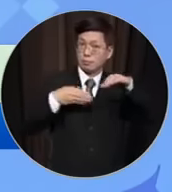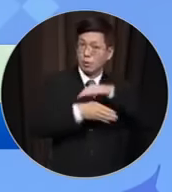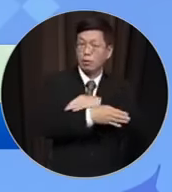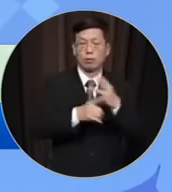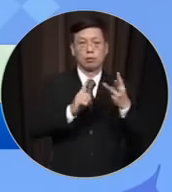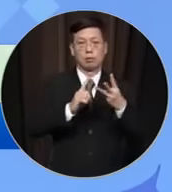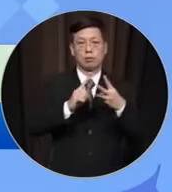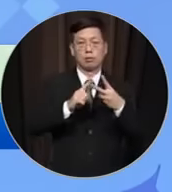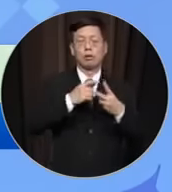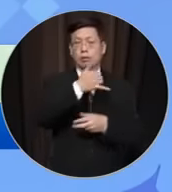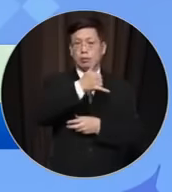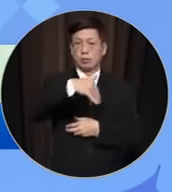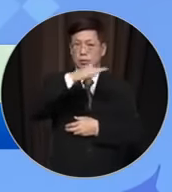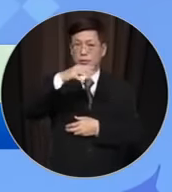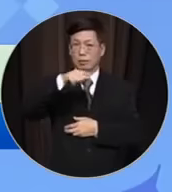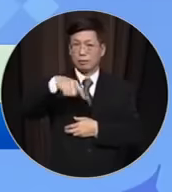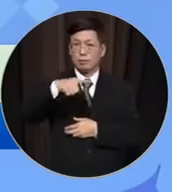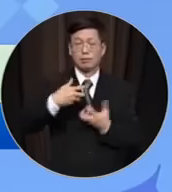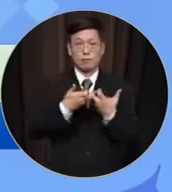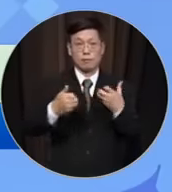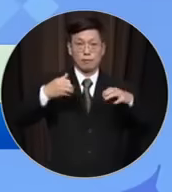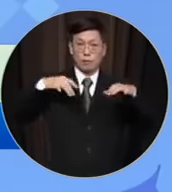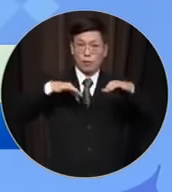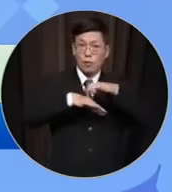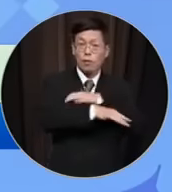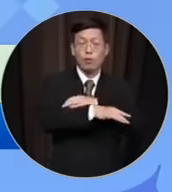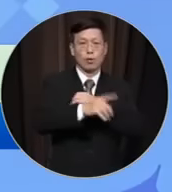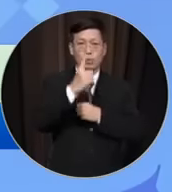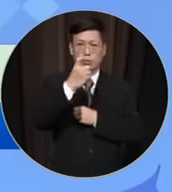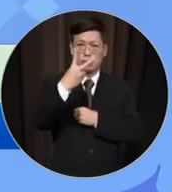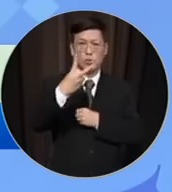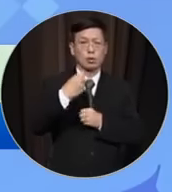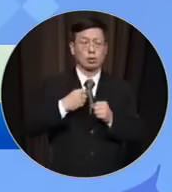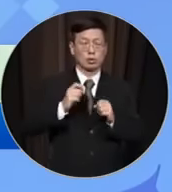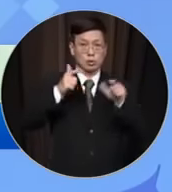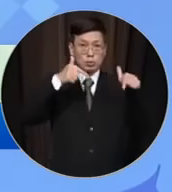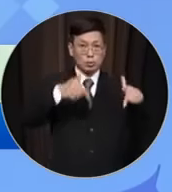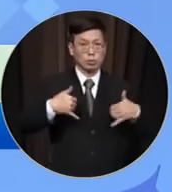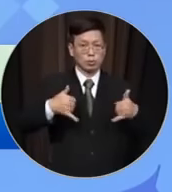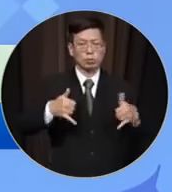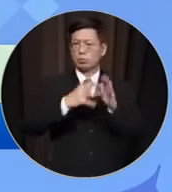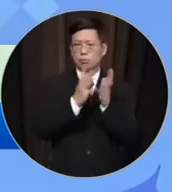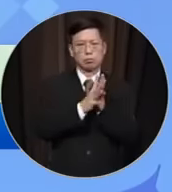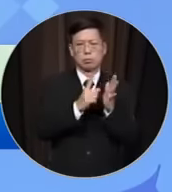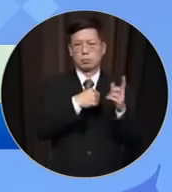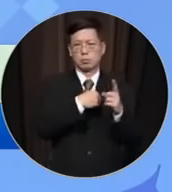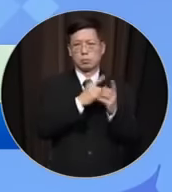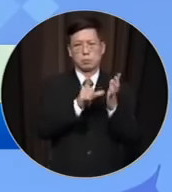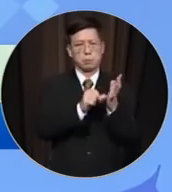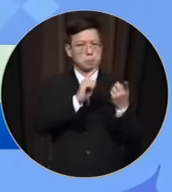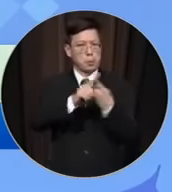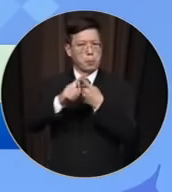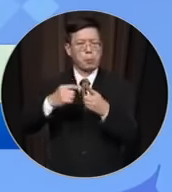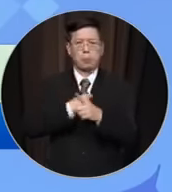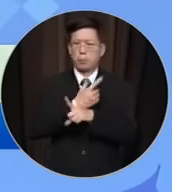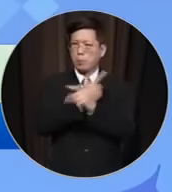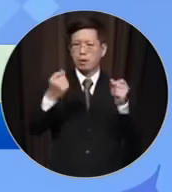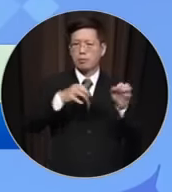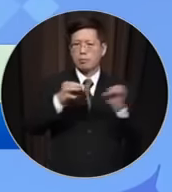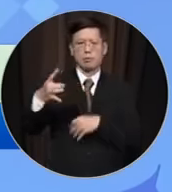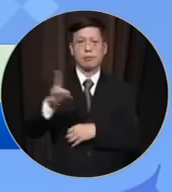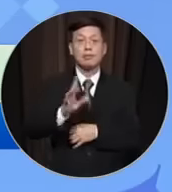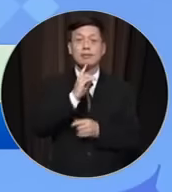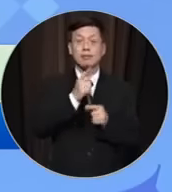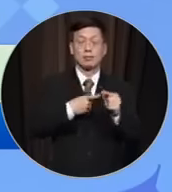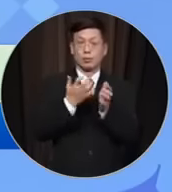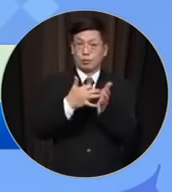山子分洪道、12条东西向道路等多项工程，没有工期一再延宕的问题。至于在经费的部分，像中